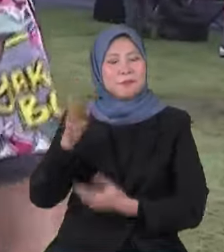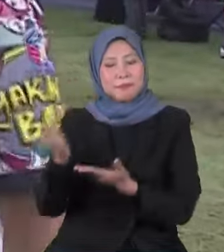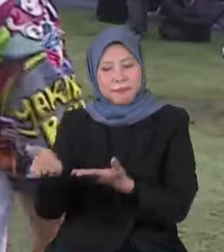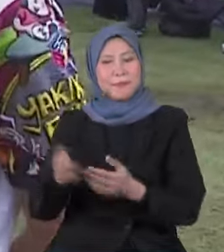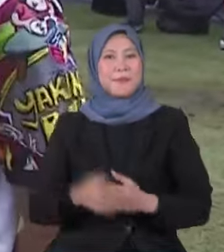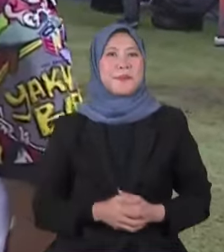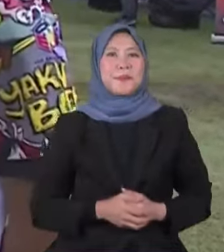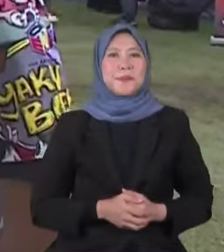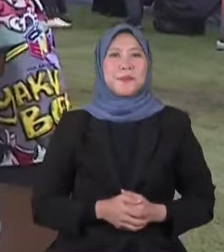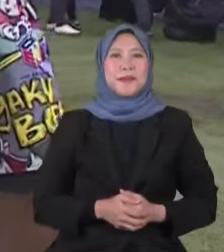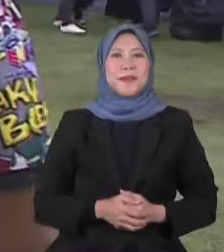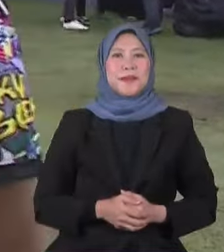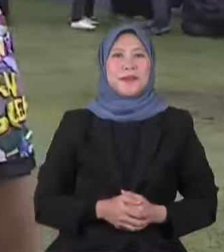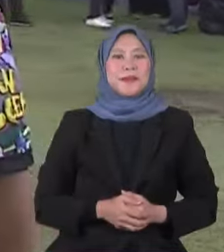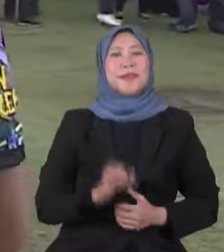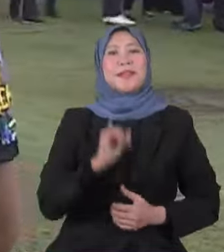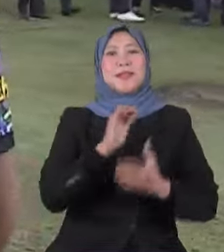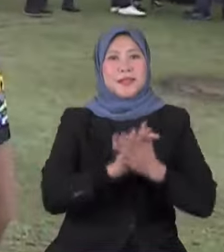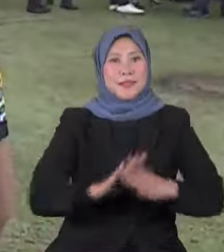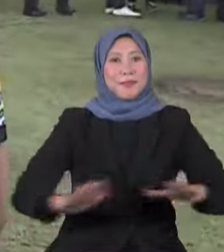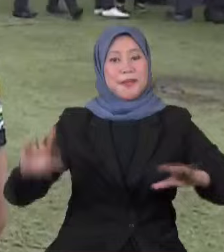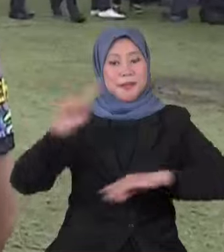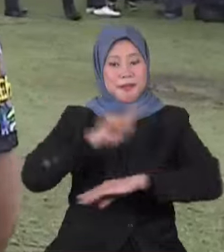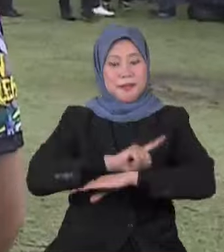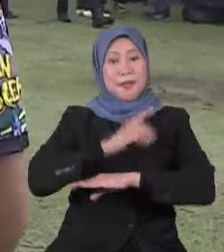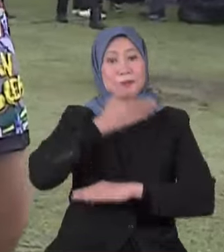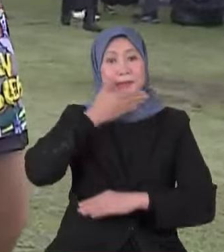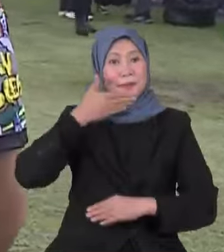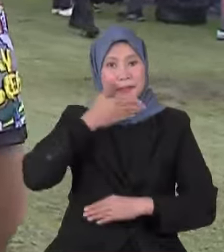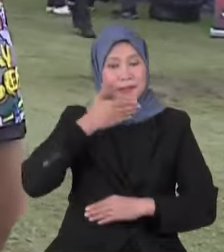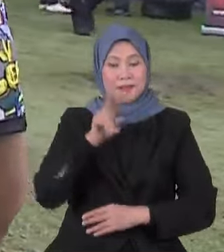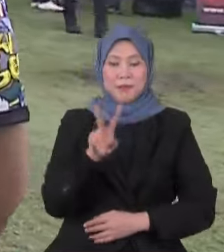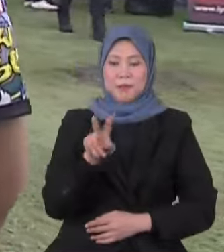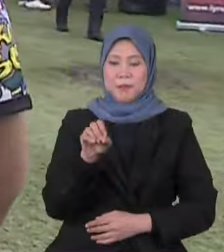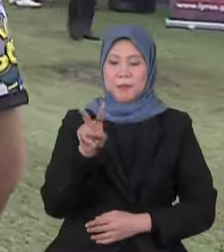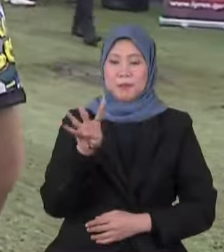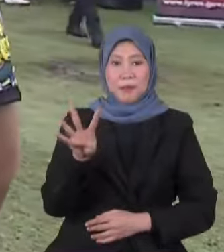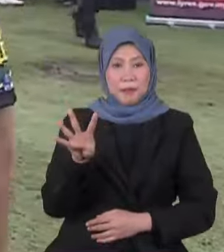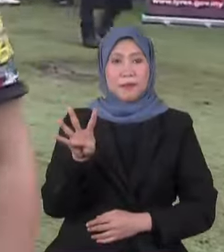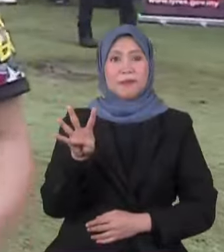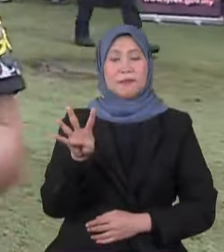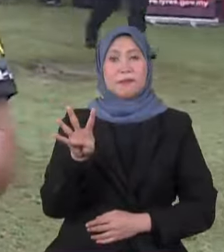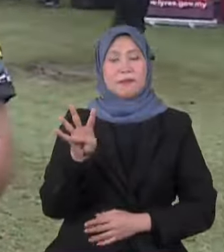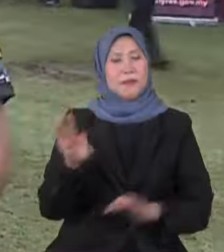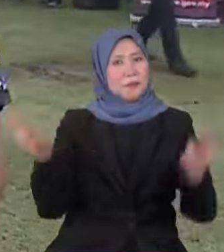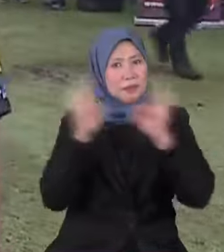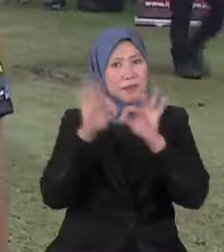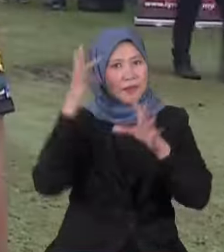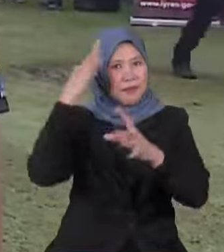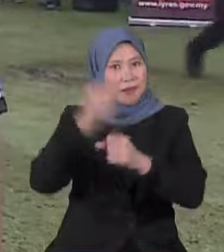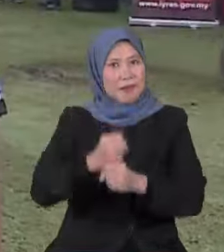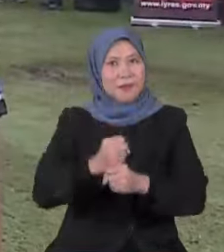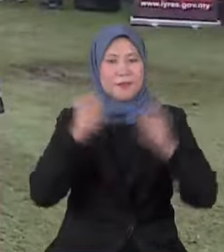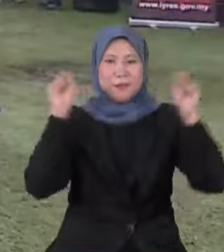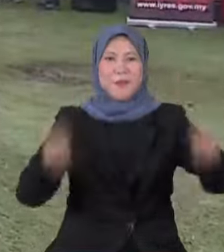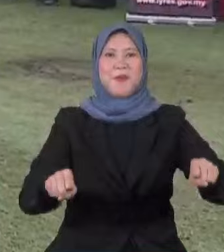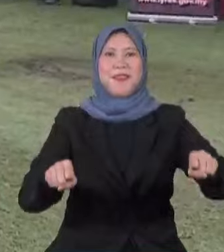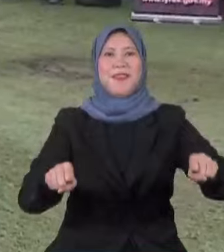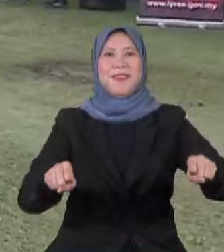di luar sana. Selamat Hari Belia Negara 2024. Yang penting yakin